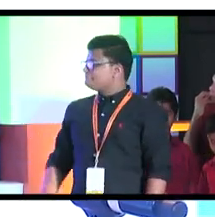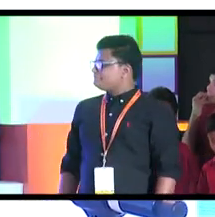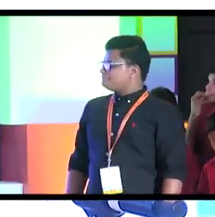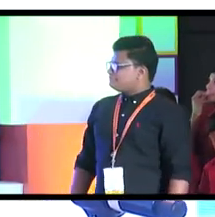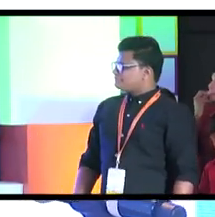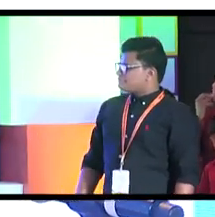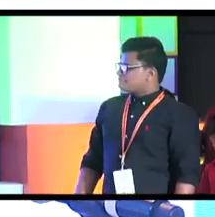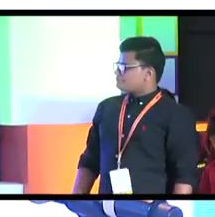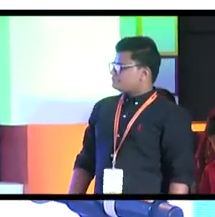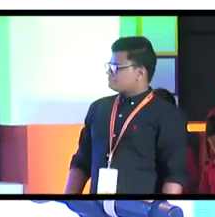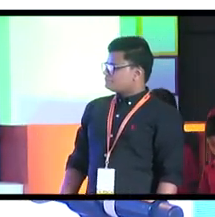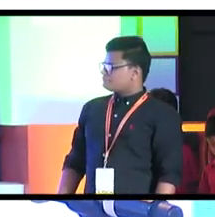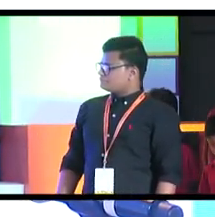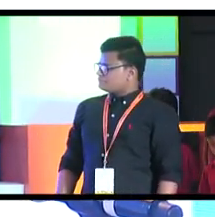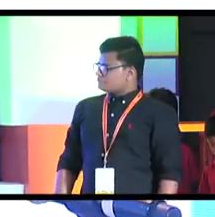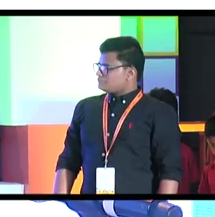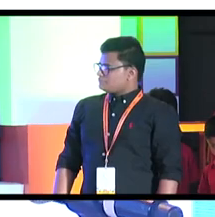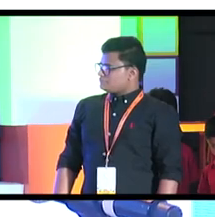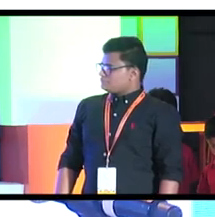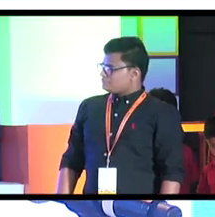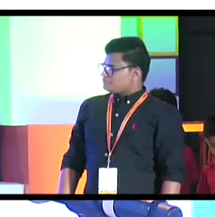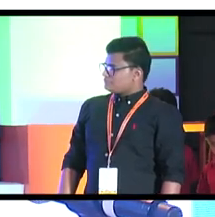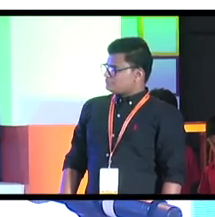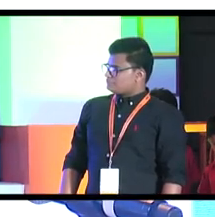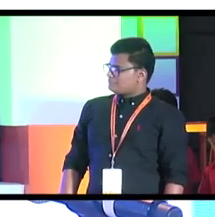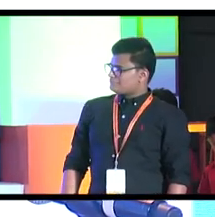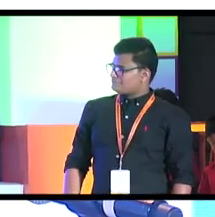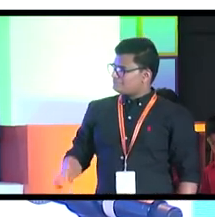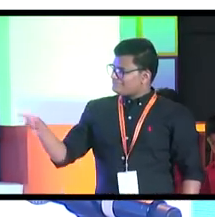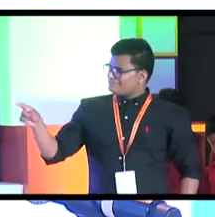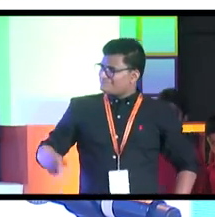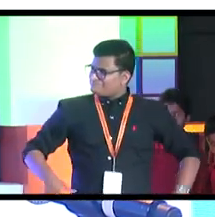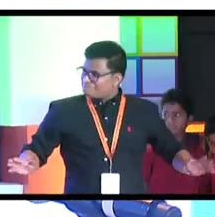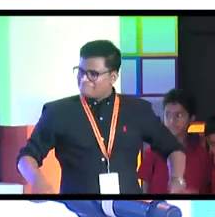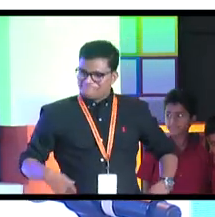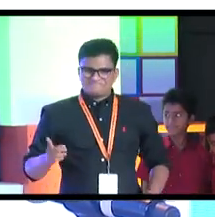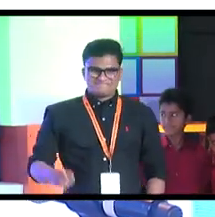अपना. मेरा नाम संजय भोबो ग्रुप, इसका नाम ज्योति चिल ग्रुप.